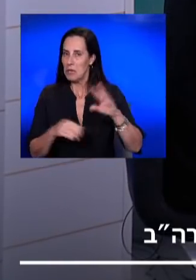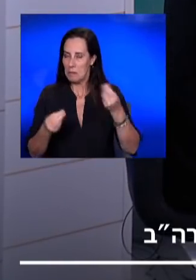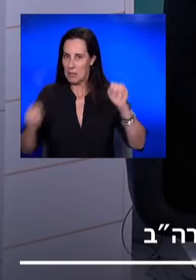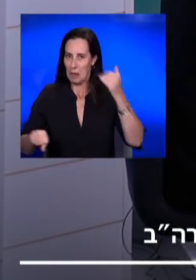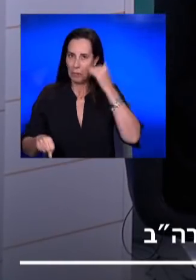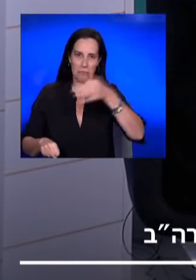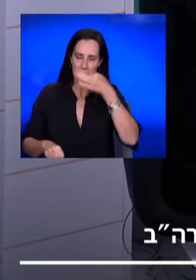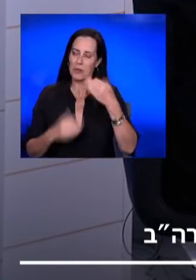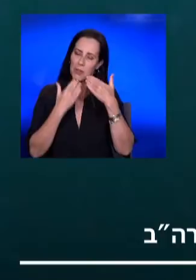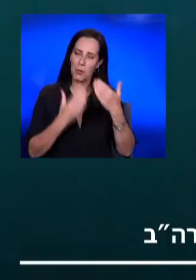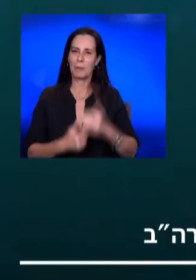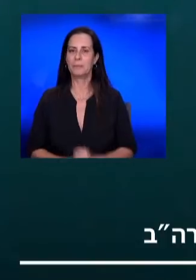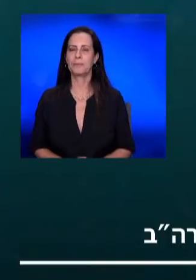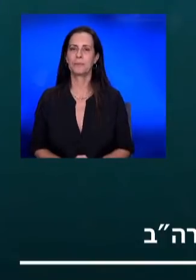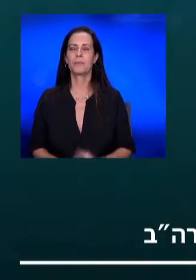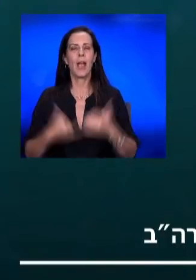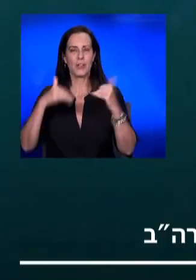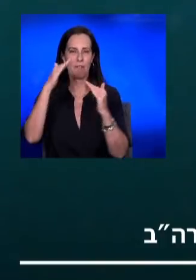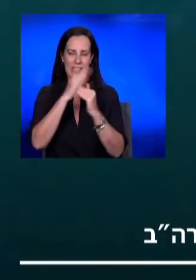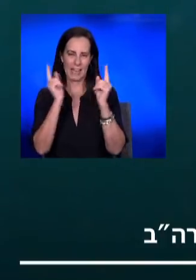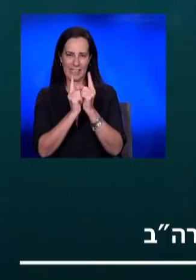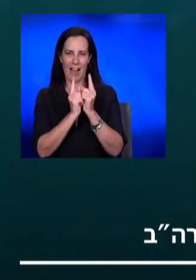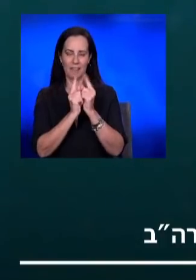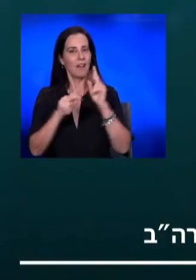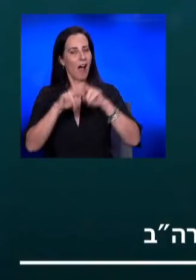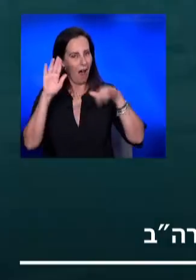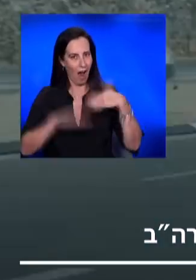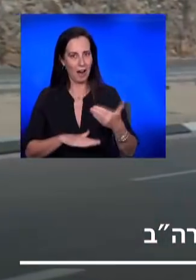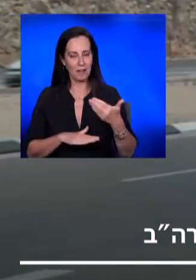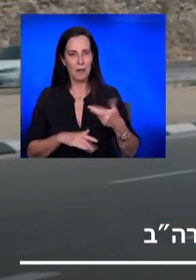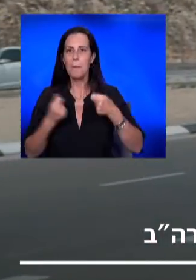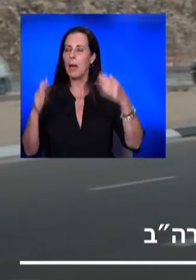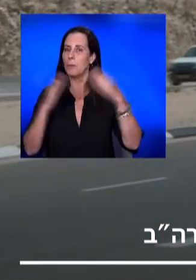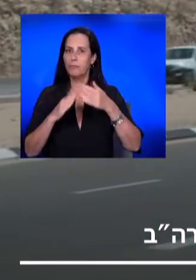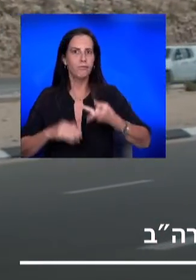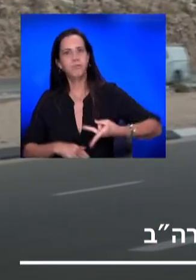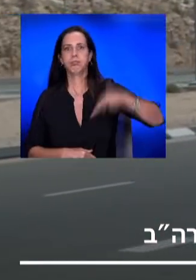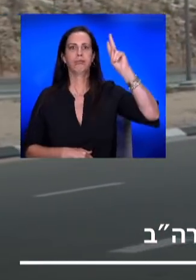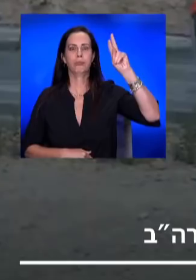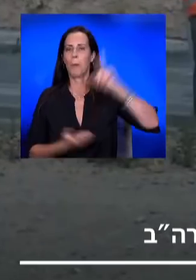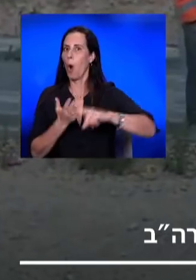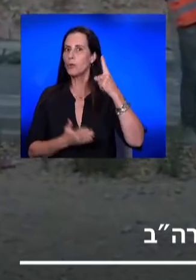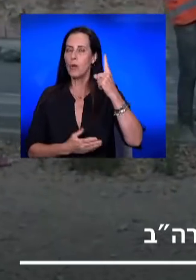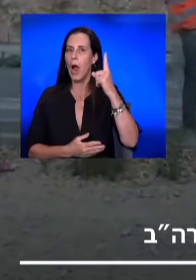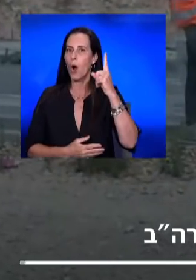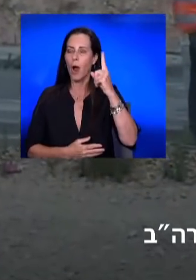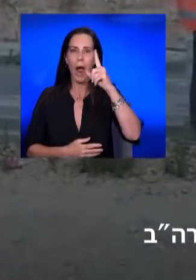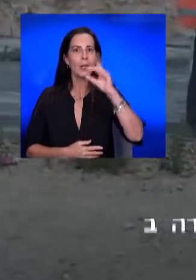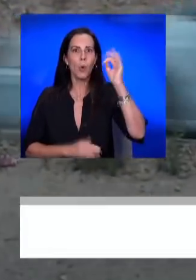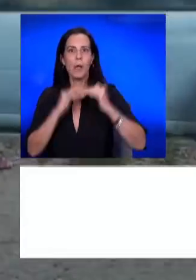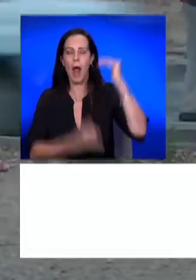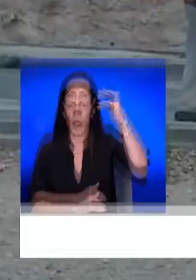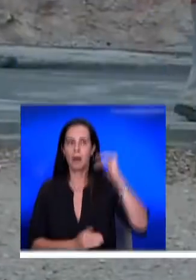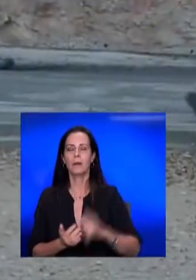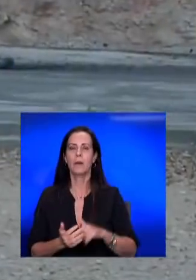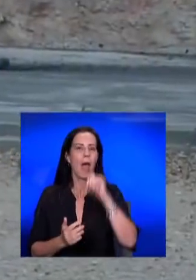שהיית איתנו. תודה. נצא עכשיו להפסקה קצרה. אחריה, מחירי הדירות קפצו בחודש אחד באחוז שלם. נגיד בנק